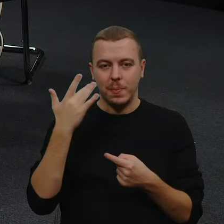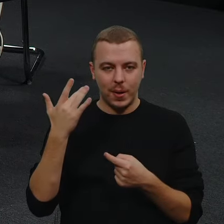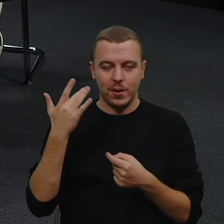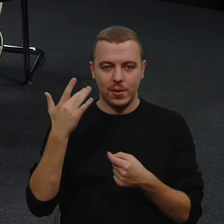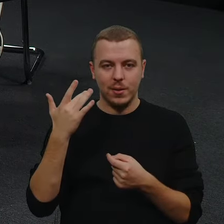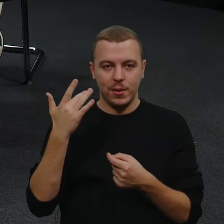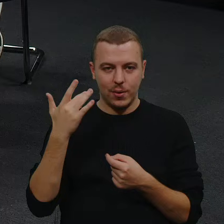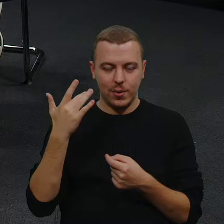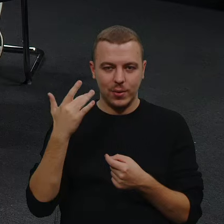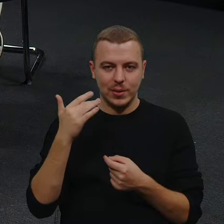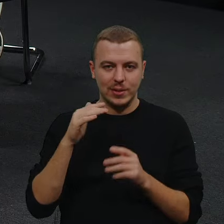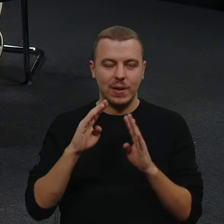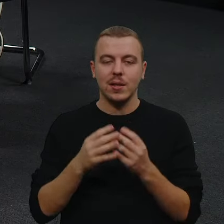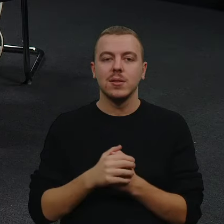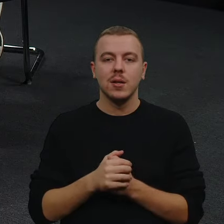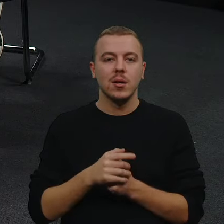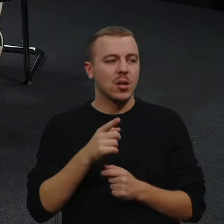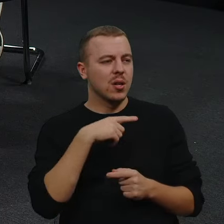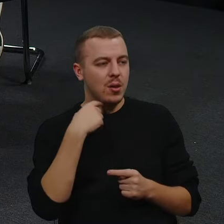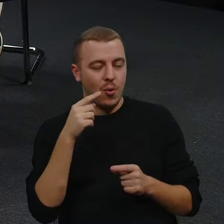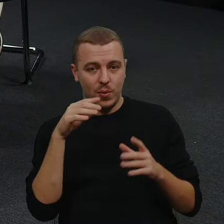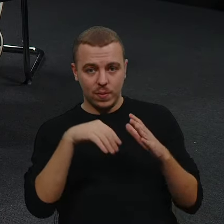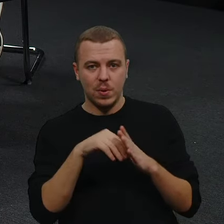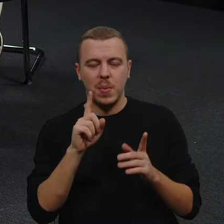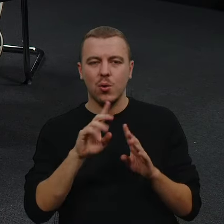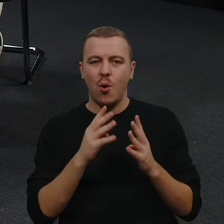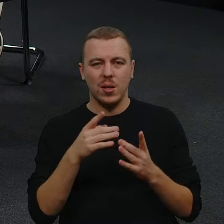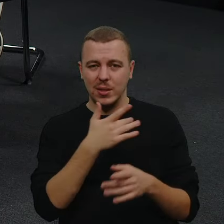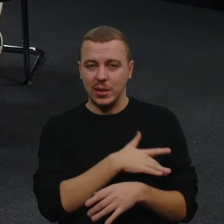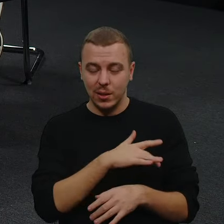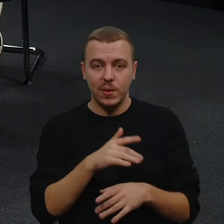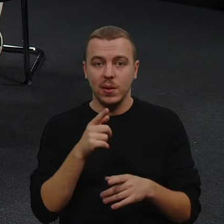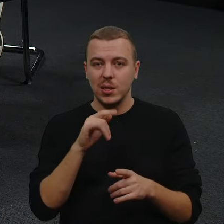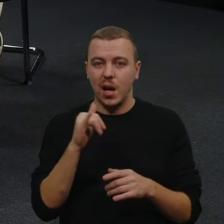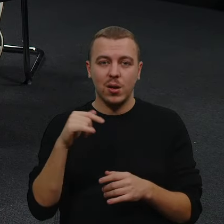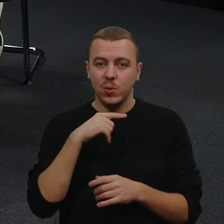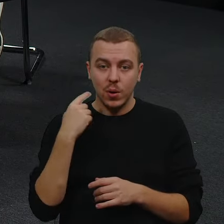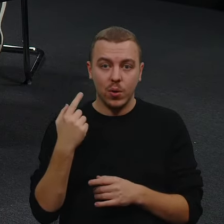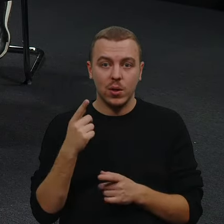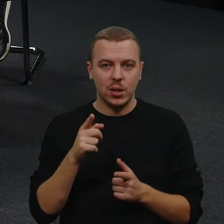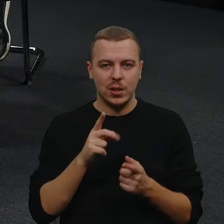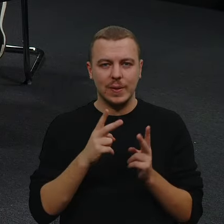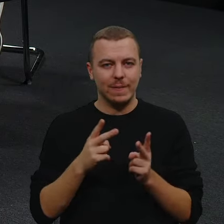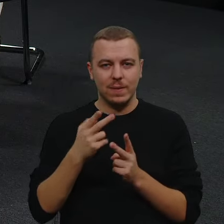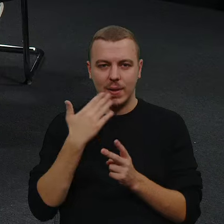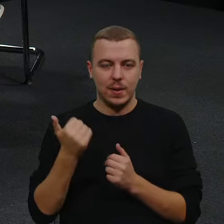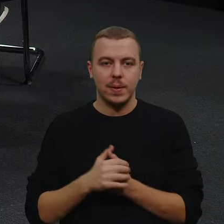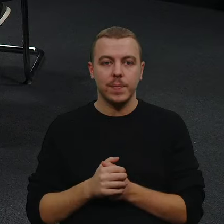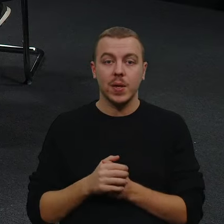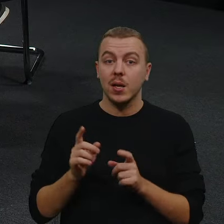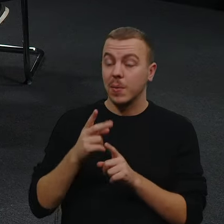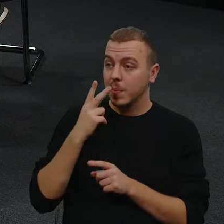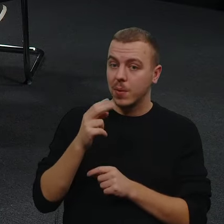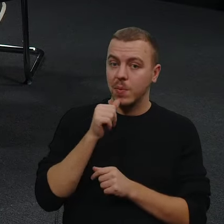Bet tai daug žaidėjų, koalicija trapi, sąlygų daug. Taip. Ir nieko stabilaus. Ir matot, ir jeigu